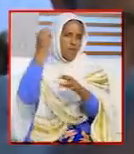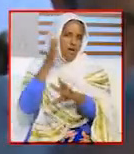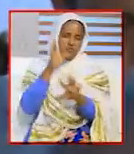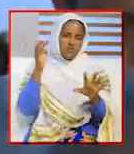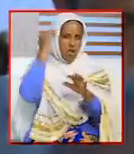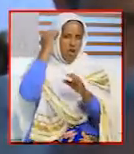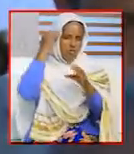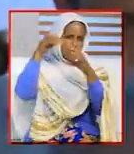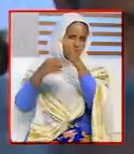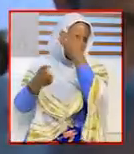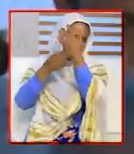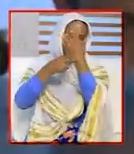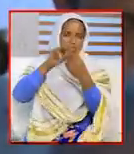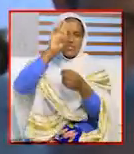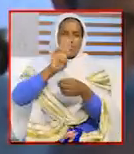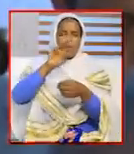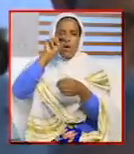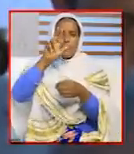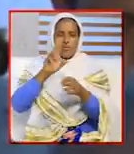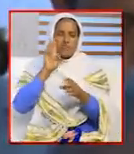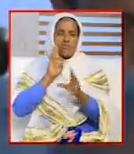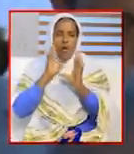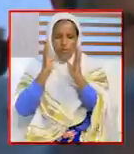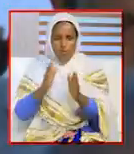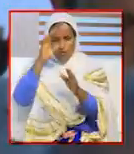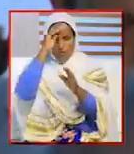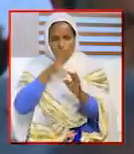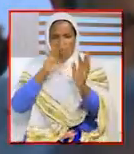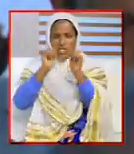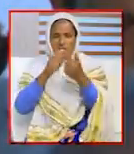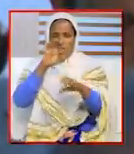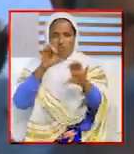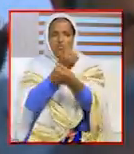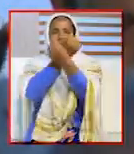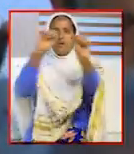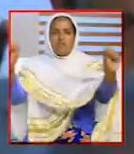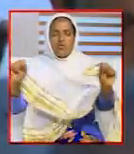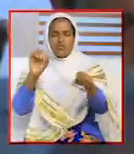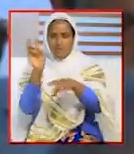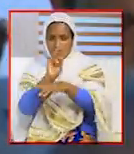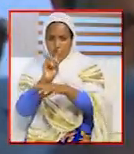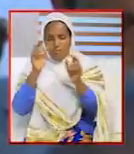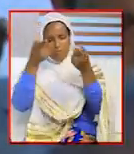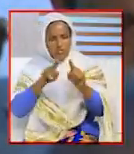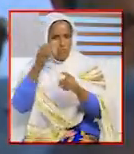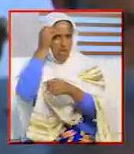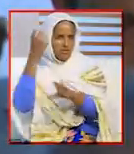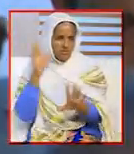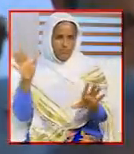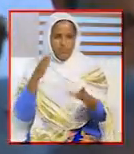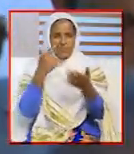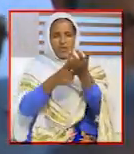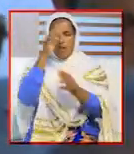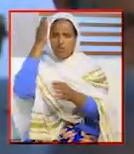የማረሰው ተቀርጾብኝ ያለው ሳምራዊን ሰውዬ እንዴት አድርጎ እንዳዳነው የሰሩት ፊልም መቼም ባይረሳም